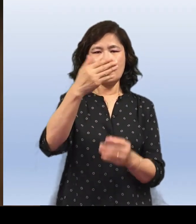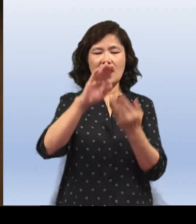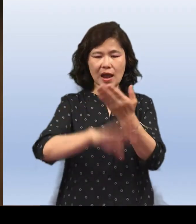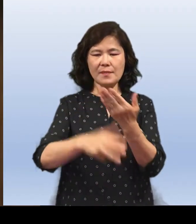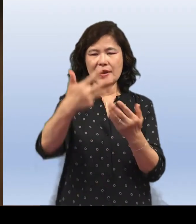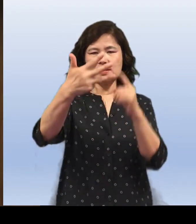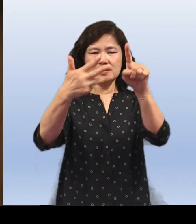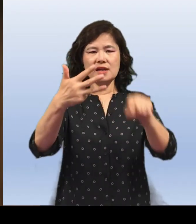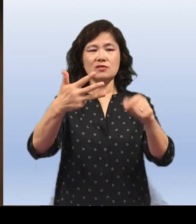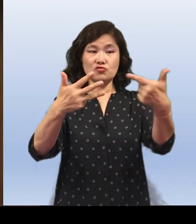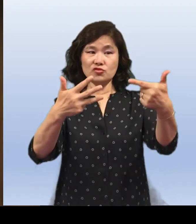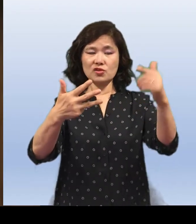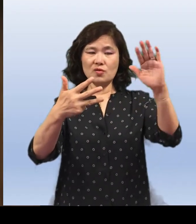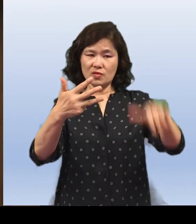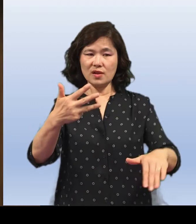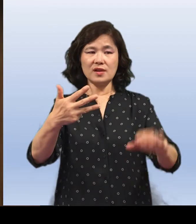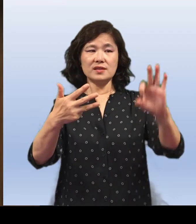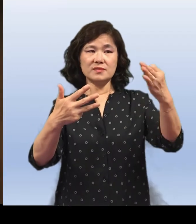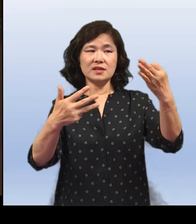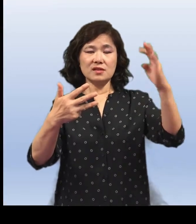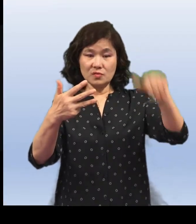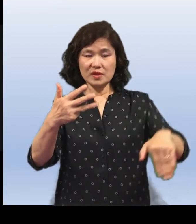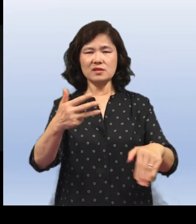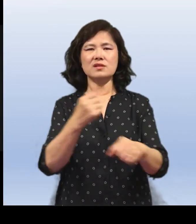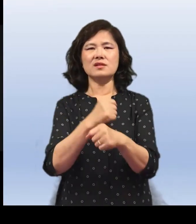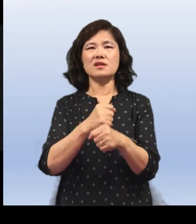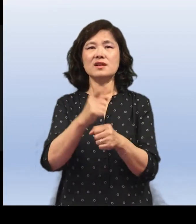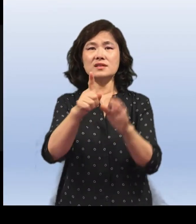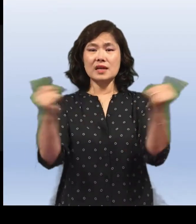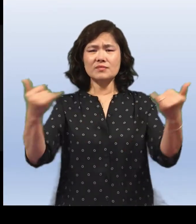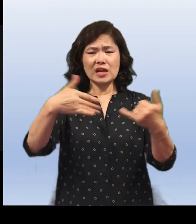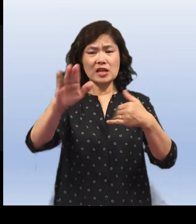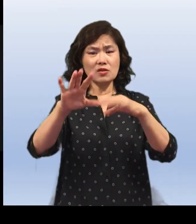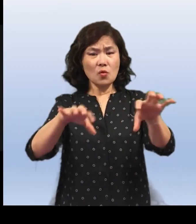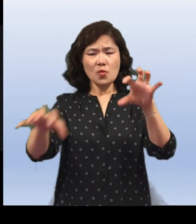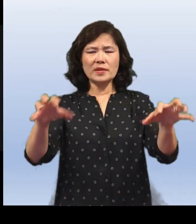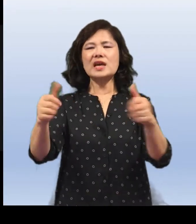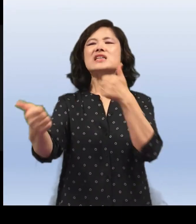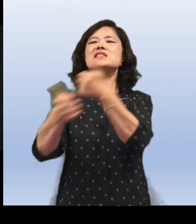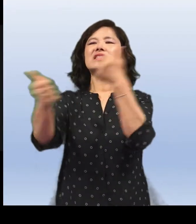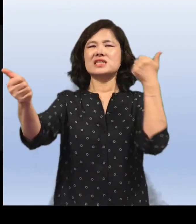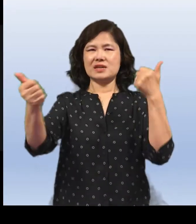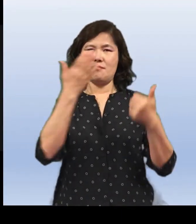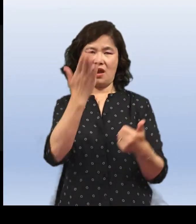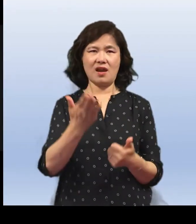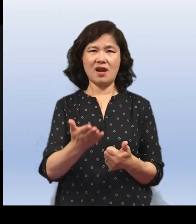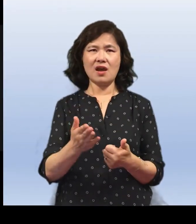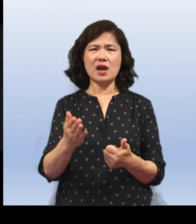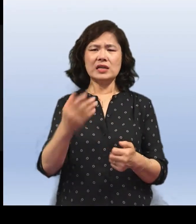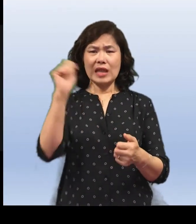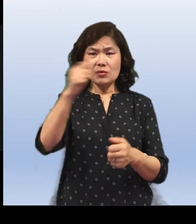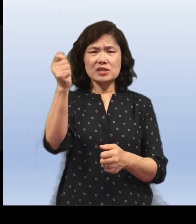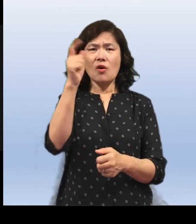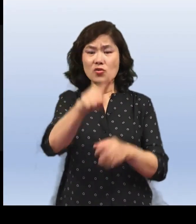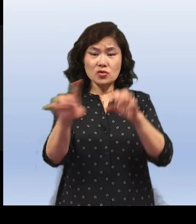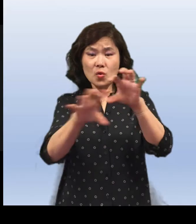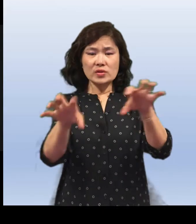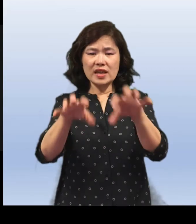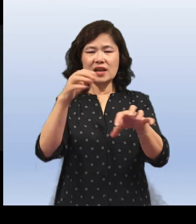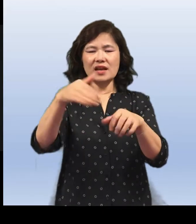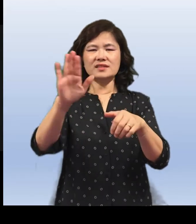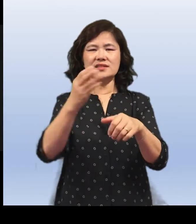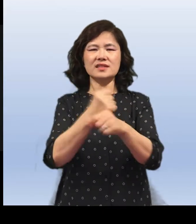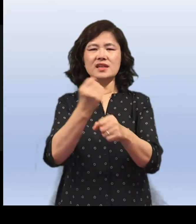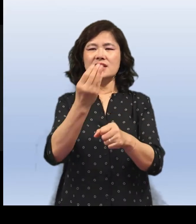후반절과 14절 후반절은 그들이 모두 가는 곳마다 승리했다. 다윗이 어디로 가든지